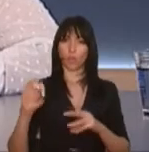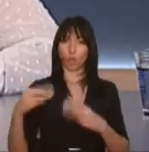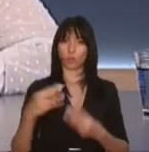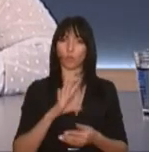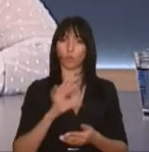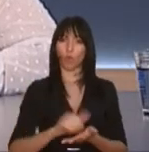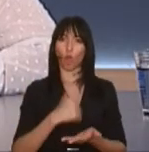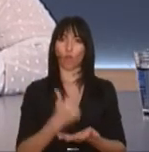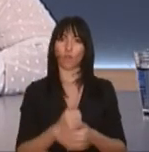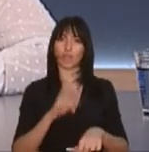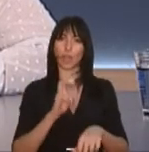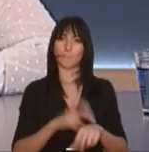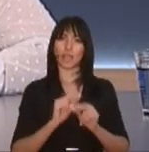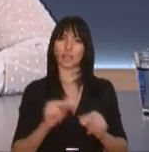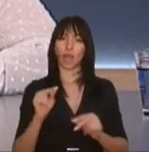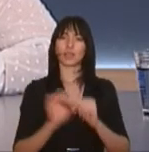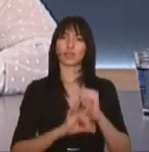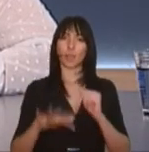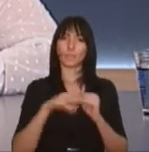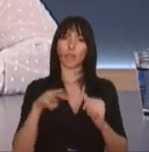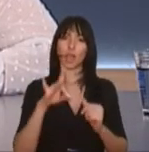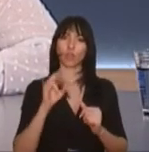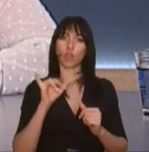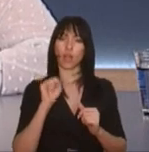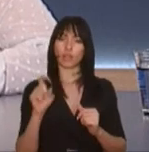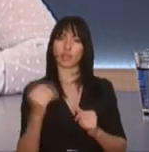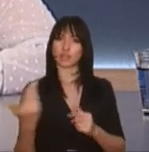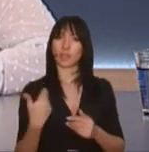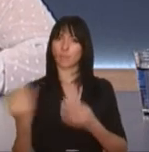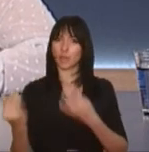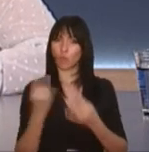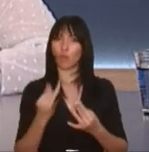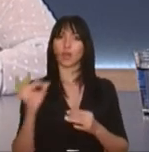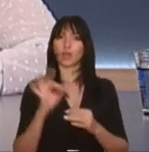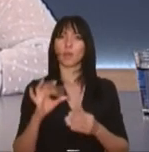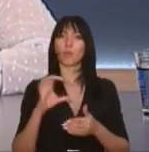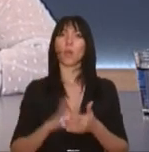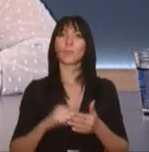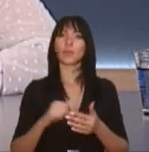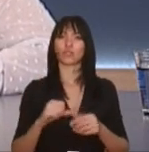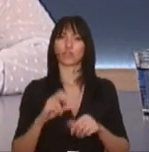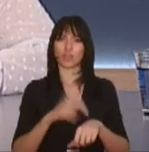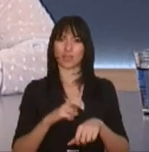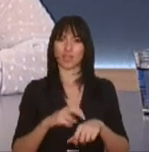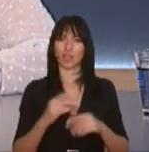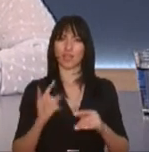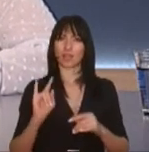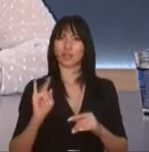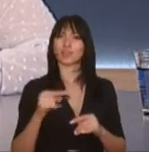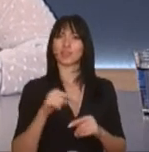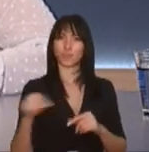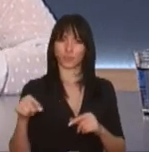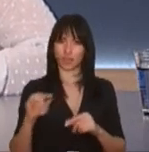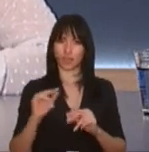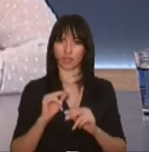головний педіатр Закарпаття Михайло Радя. З ним ми поговорили про причини раптових смертей у шкільному віці та як цьому запобігти.